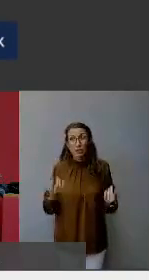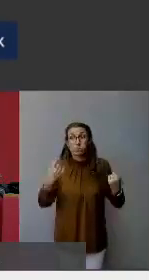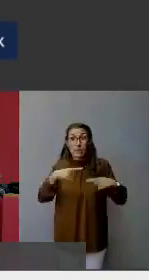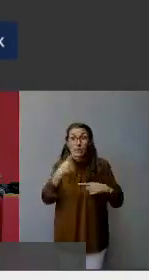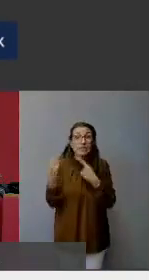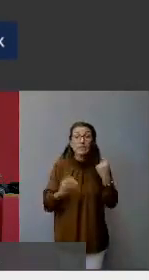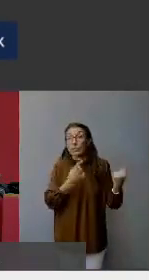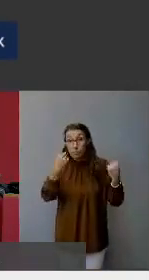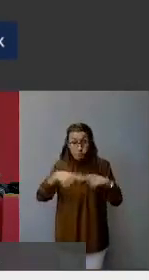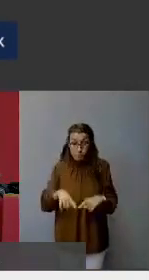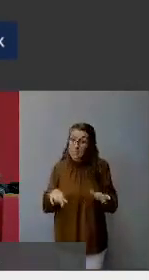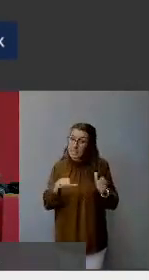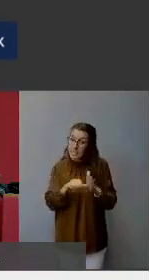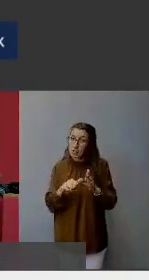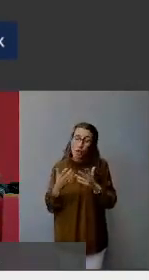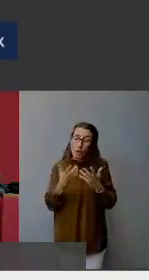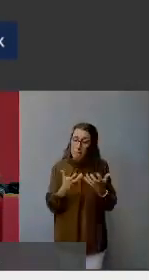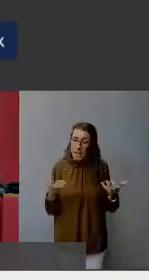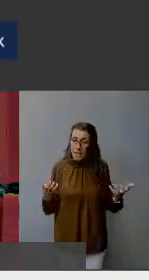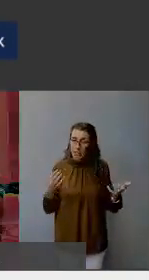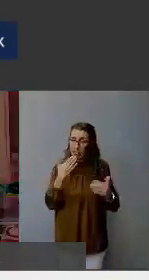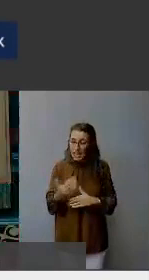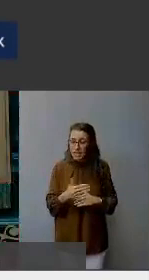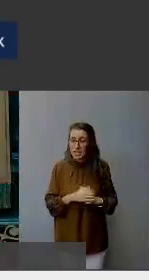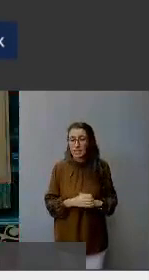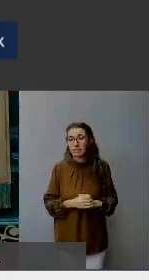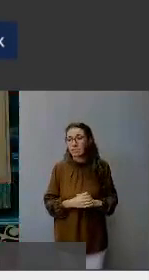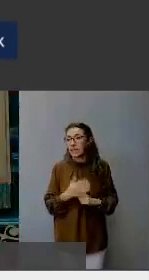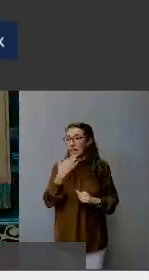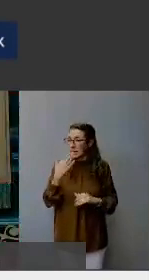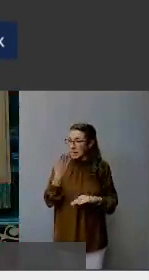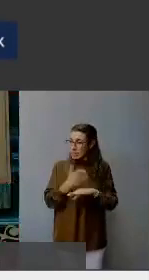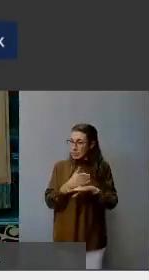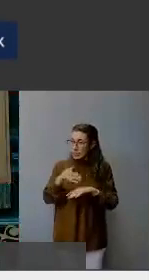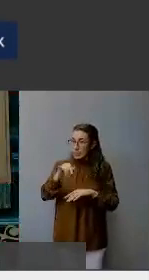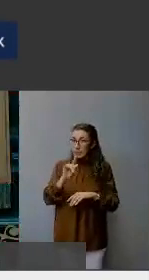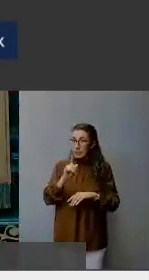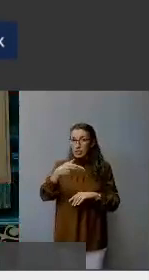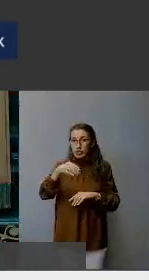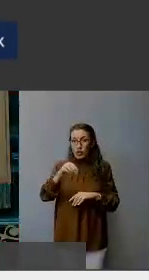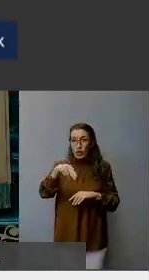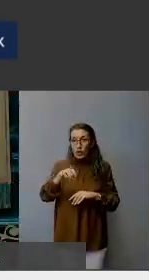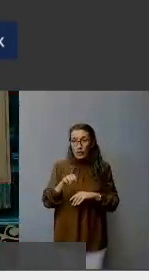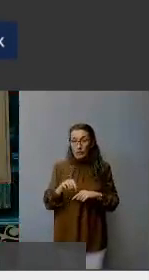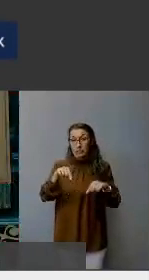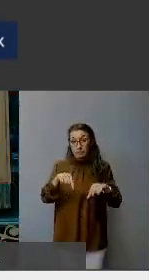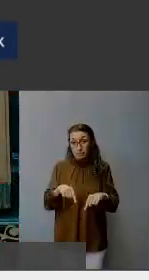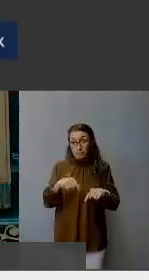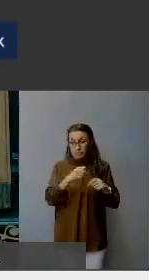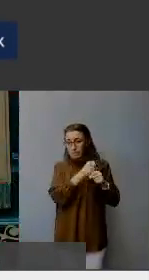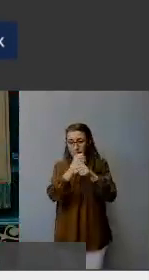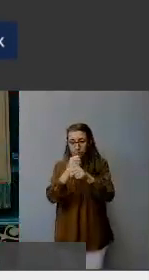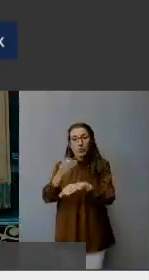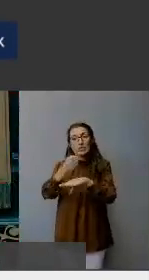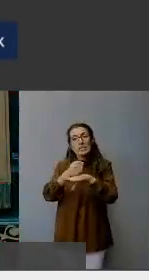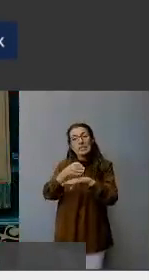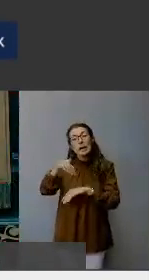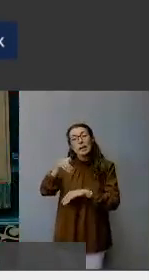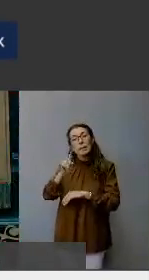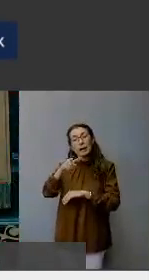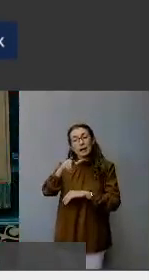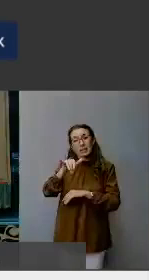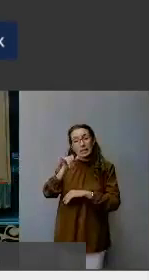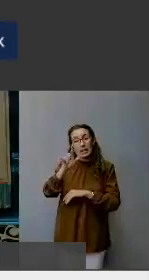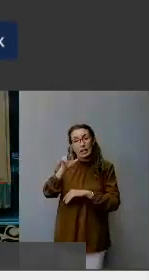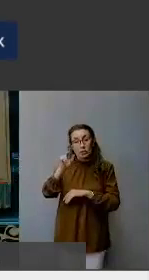del settore merci grazie grazie consigliere pignone passiamo ora la consigliera paglialunga per l'assessore picciocchi